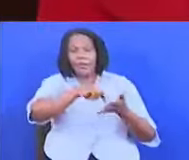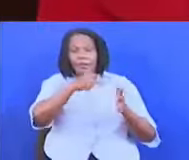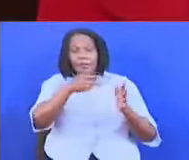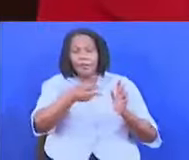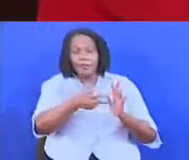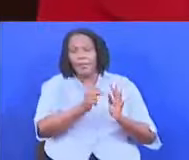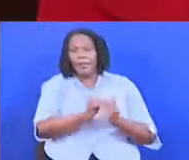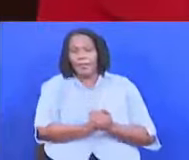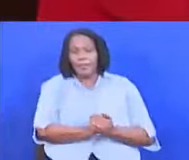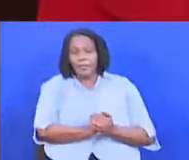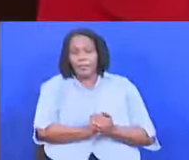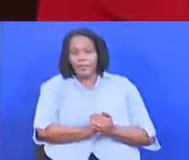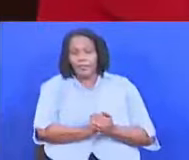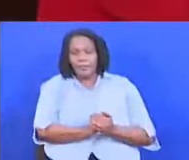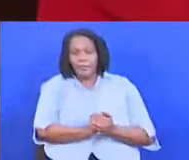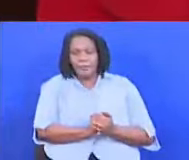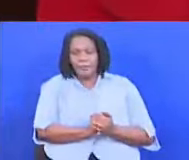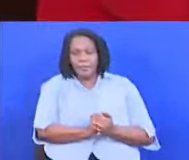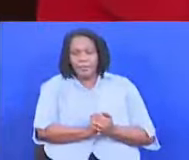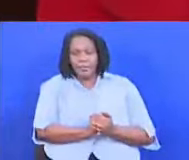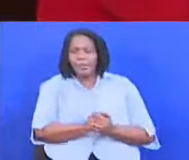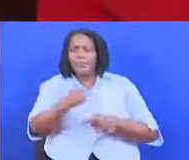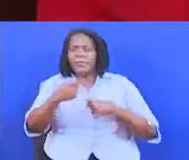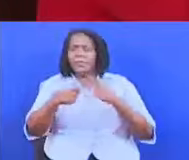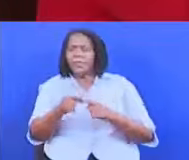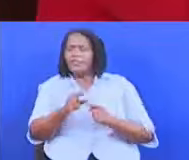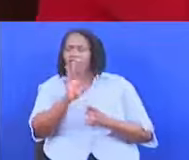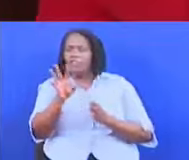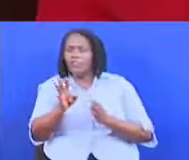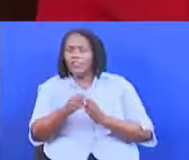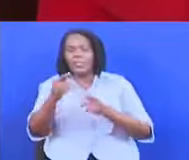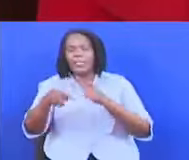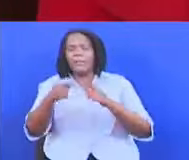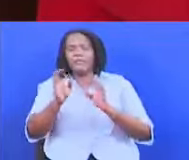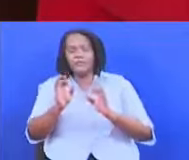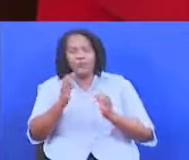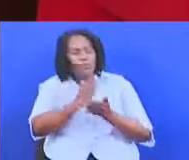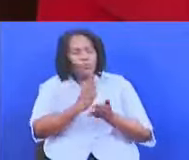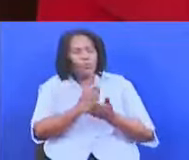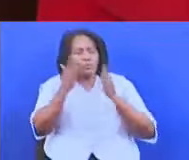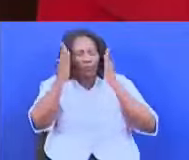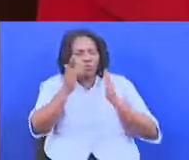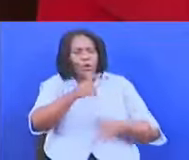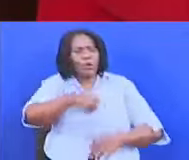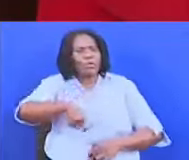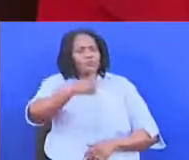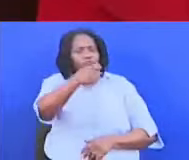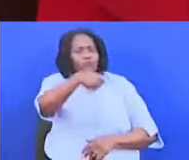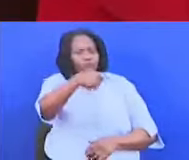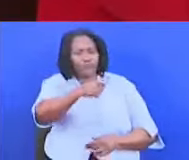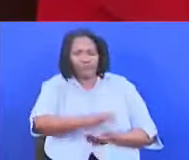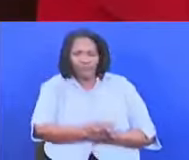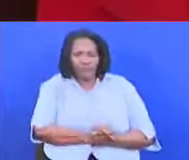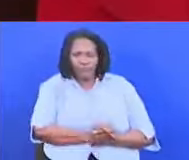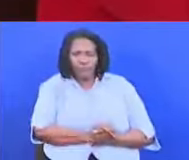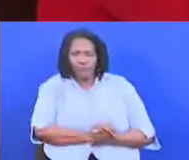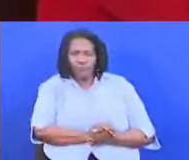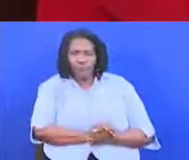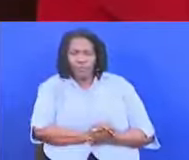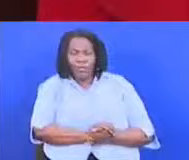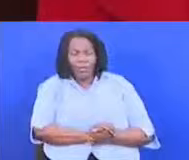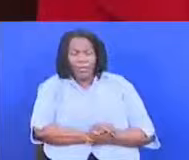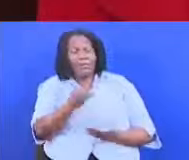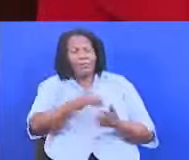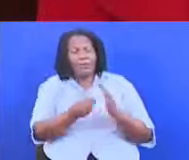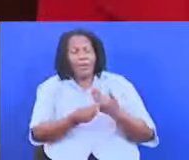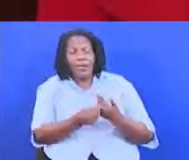ambayo hakuna hata mradi mmoja ambao umesimama, na yote inakwenda vizuri. Nampongeza sana kwa sababu utekelezaji kwa